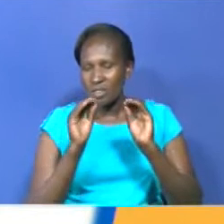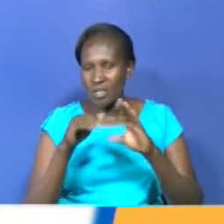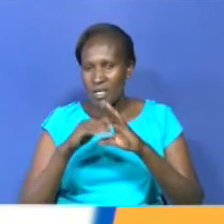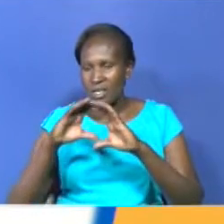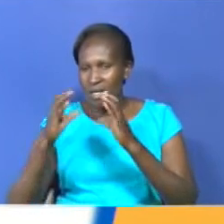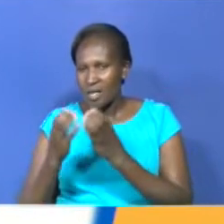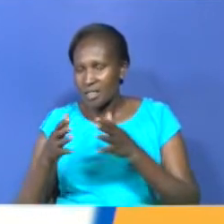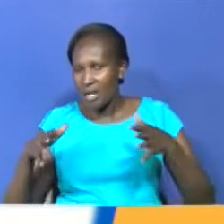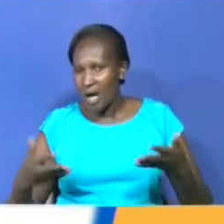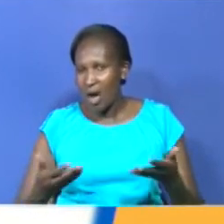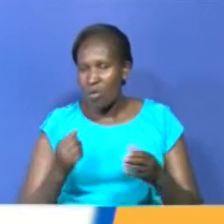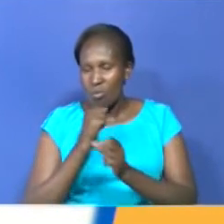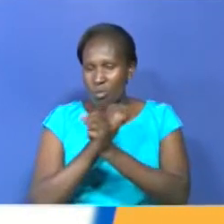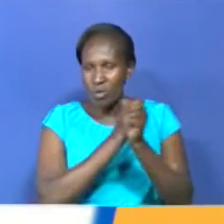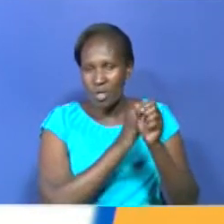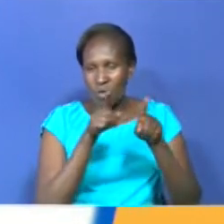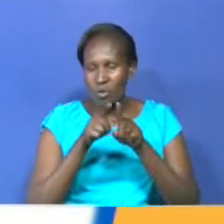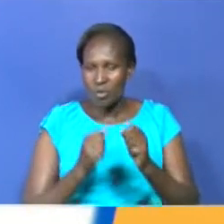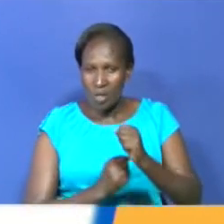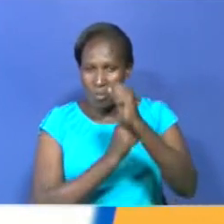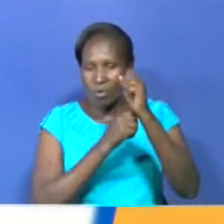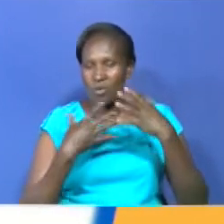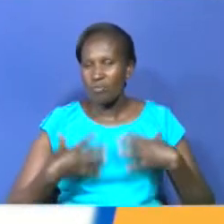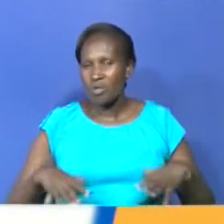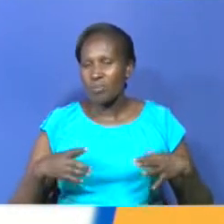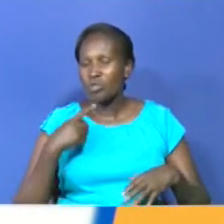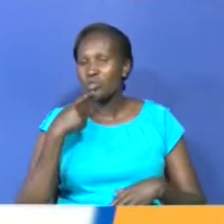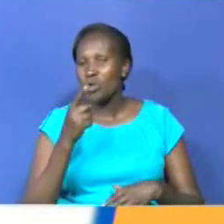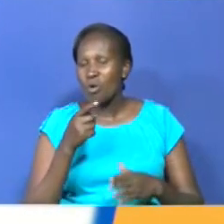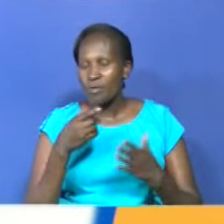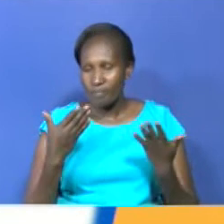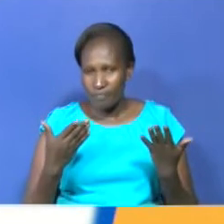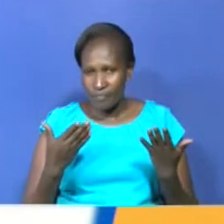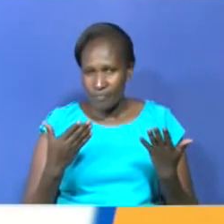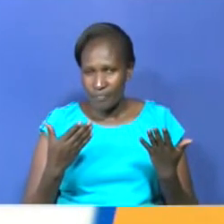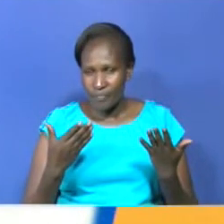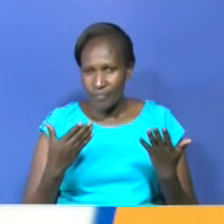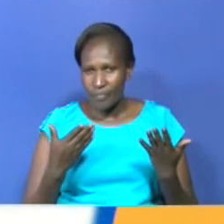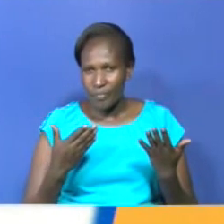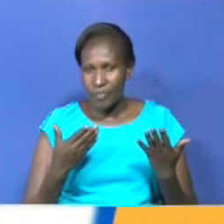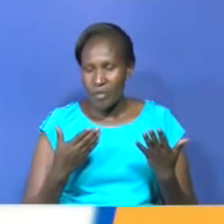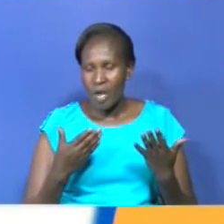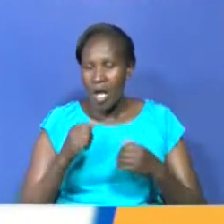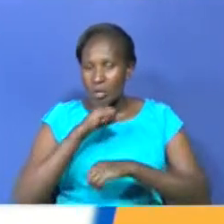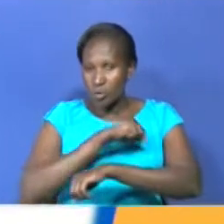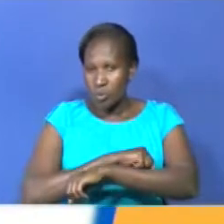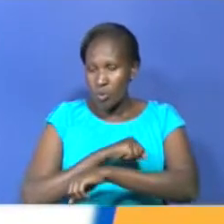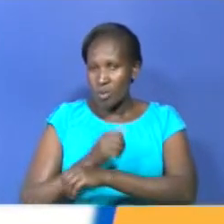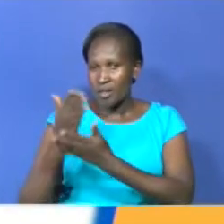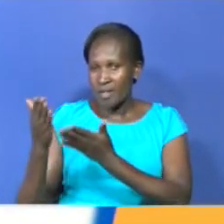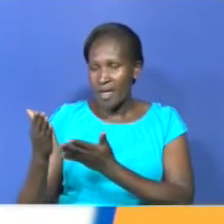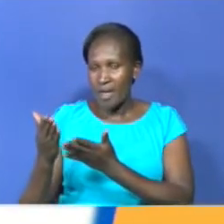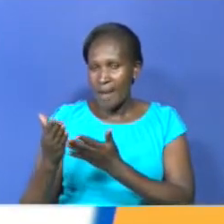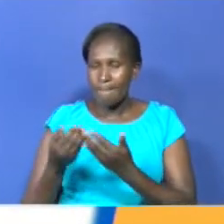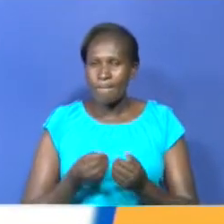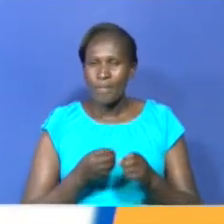And how best can they protect and also support the pupils so that effective learning will be happening? Yes. Shule za Bridge International zimekuwa